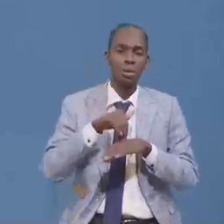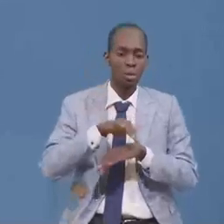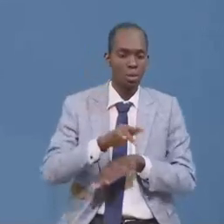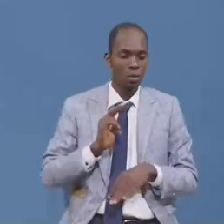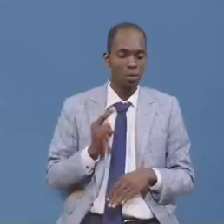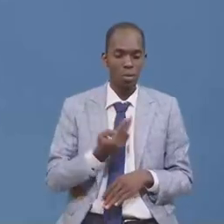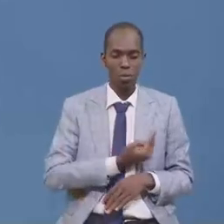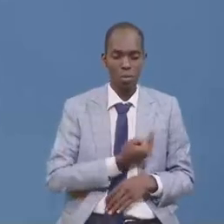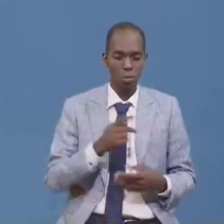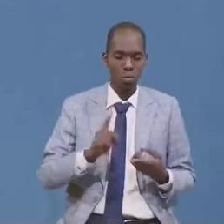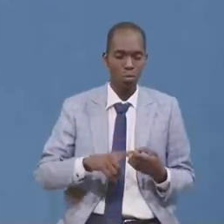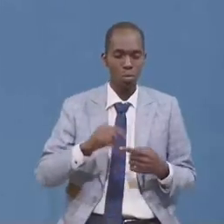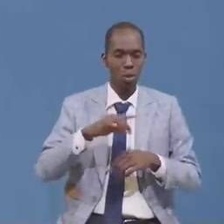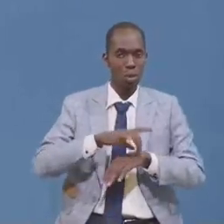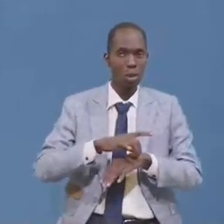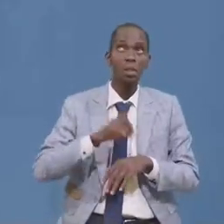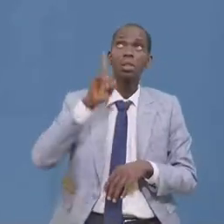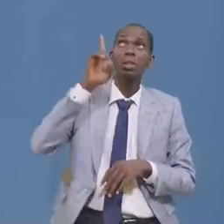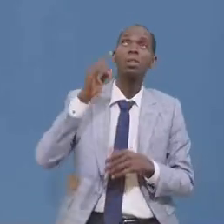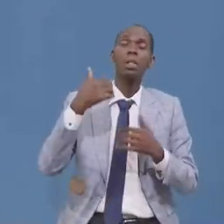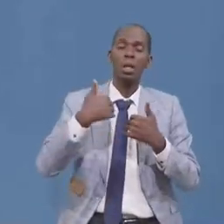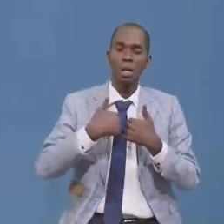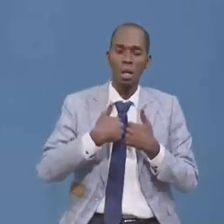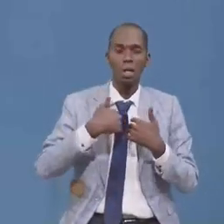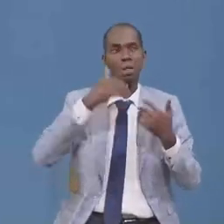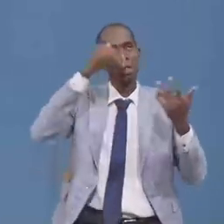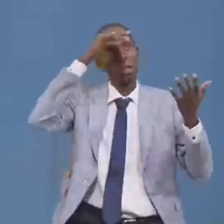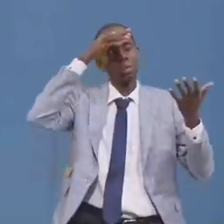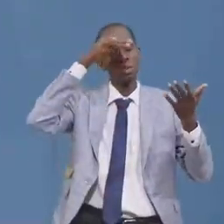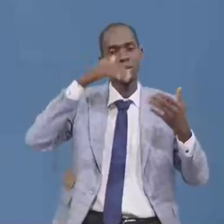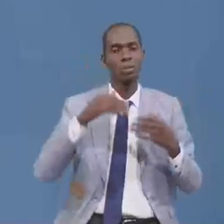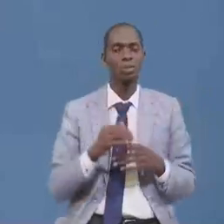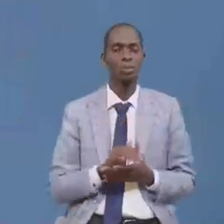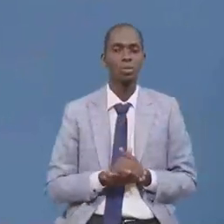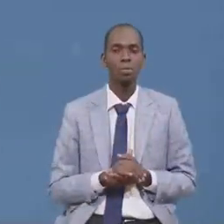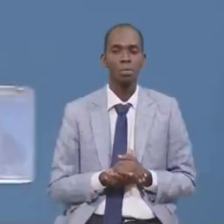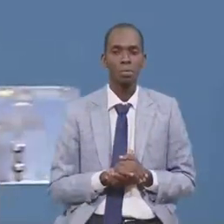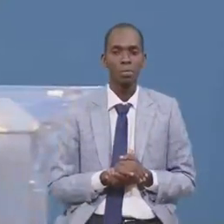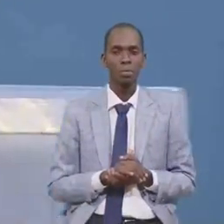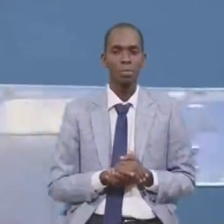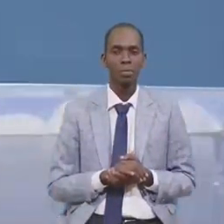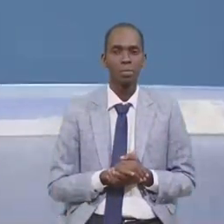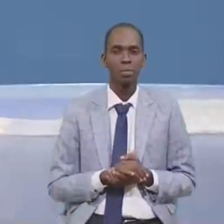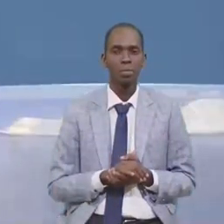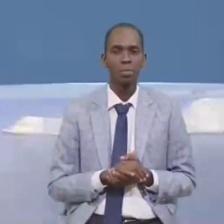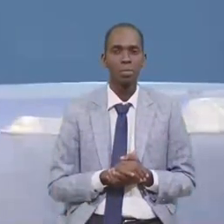Quand Dieu nous a envoyés sur la terre, il avait aussi des attentes.